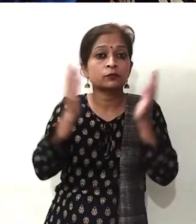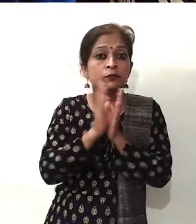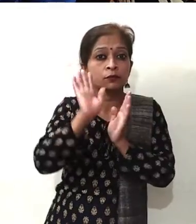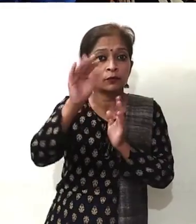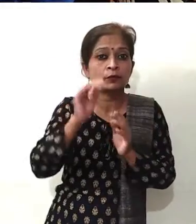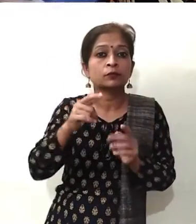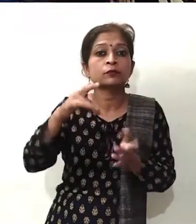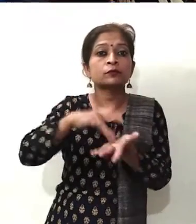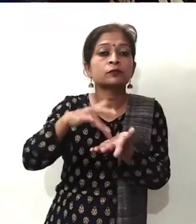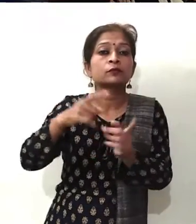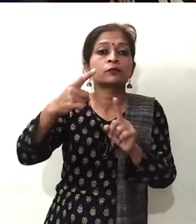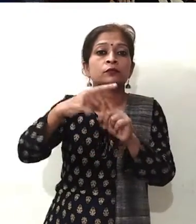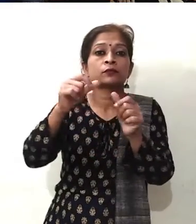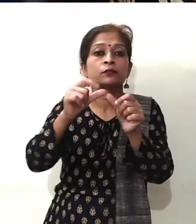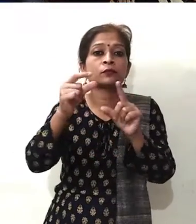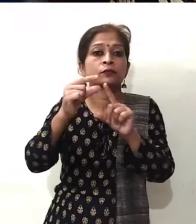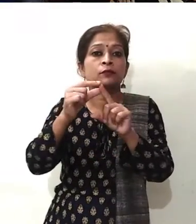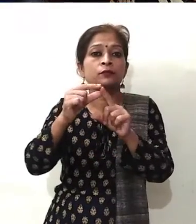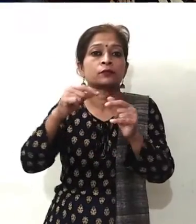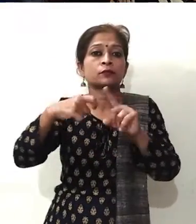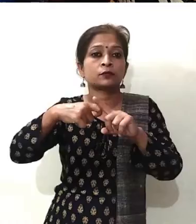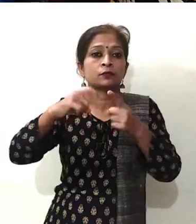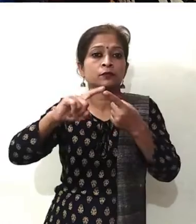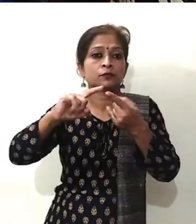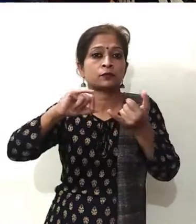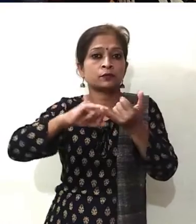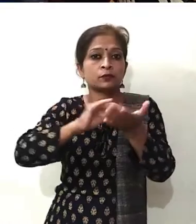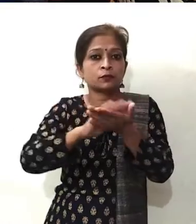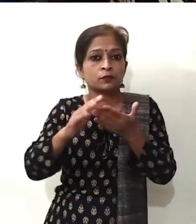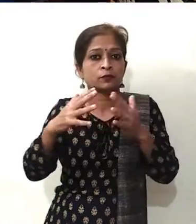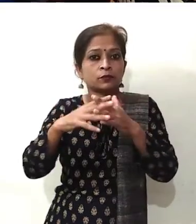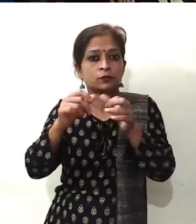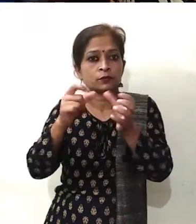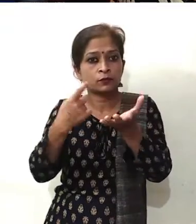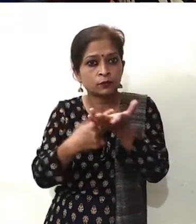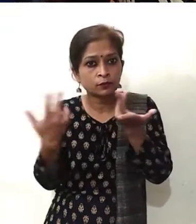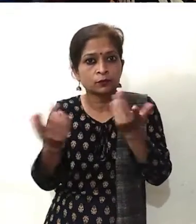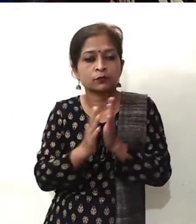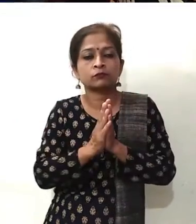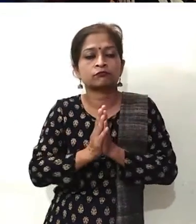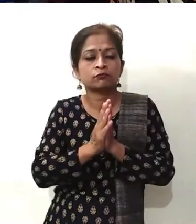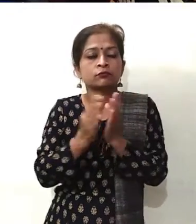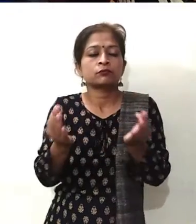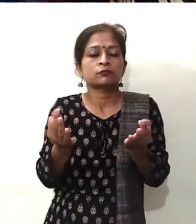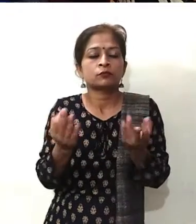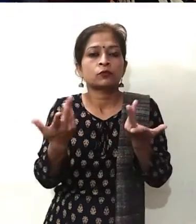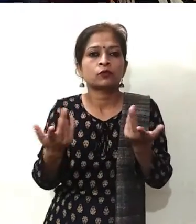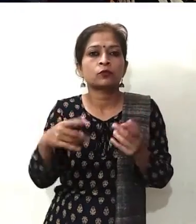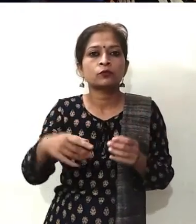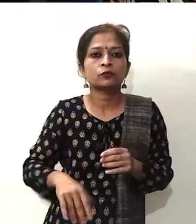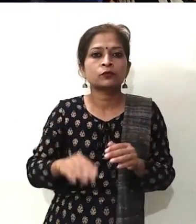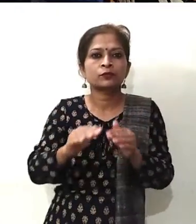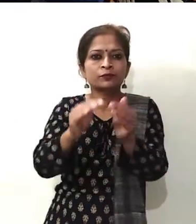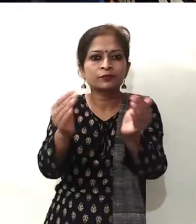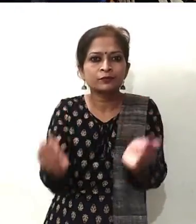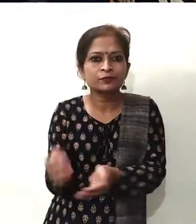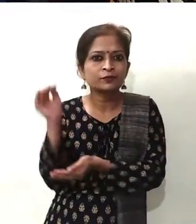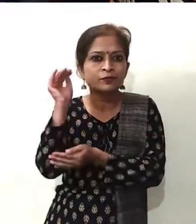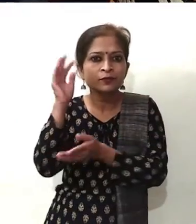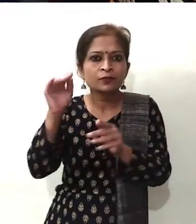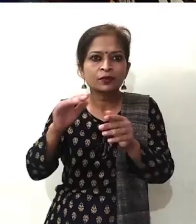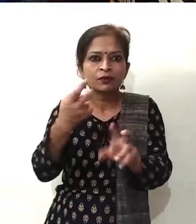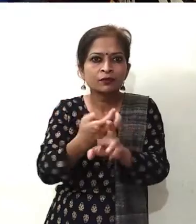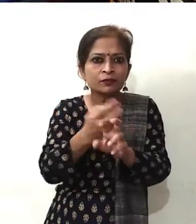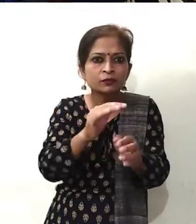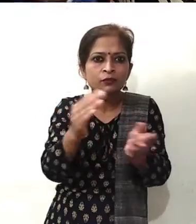तो तपस्या की उन्होंने, और कुछ समय बाद शिवलिंग के ऊपर धीरे धीरे टप टप टप टप पानी टपकने लगा